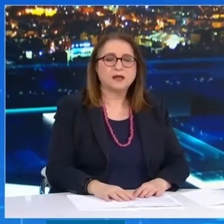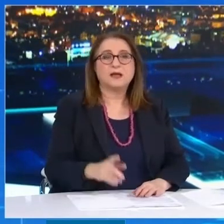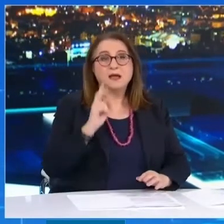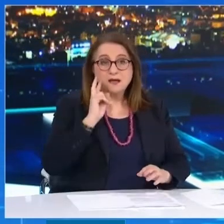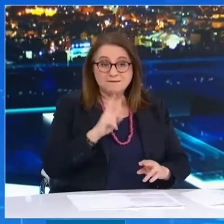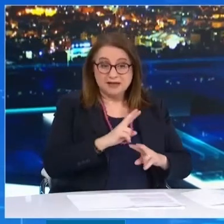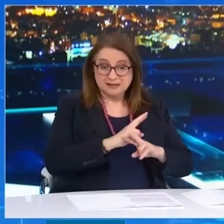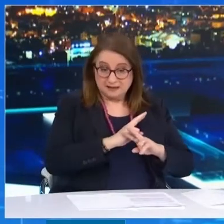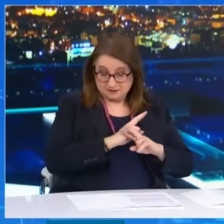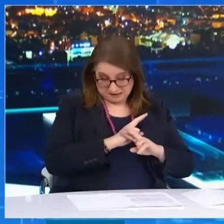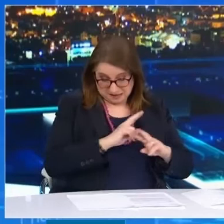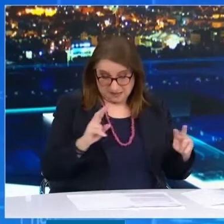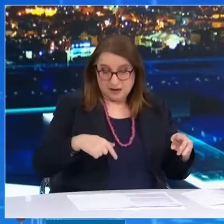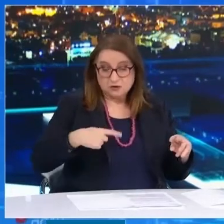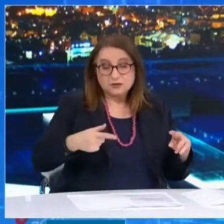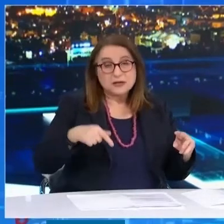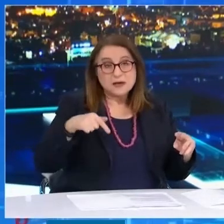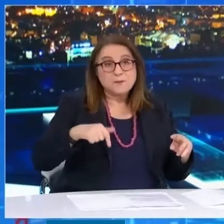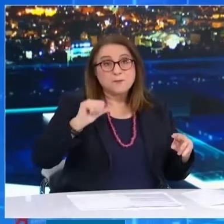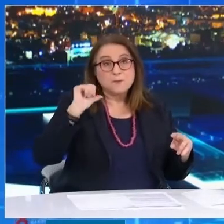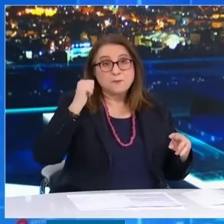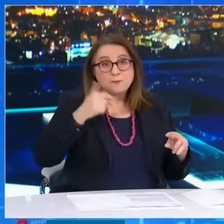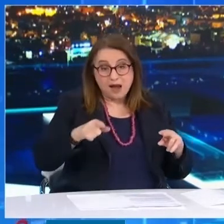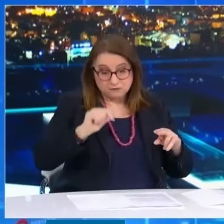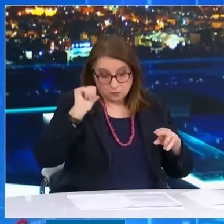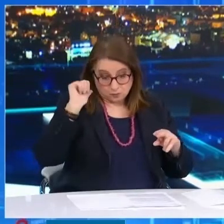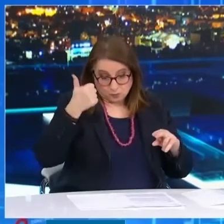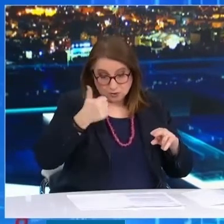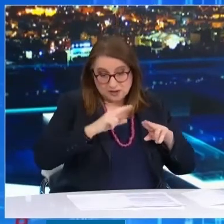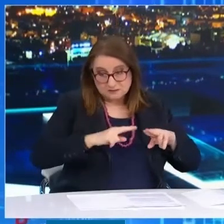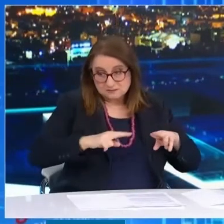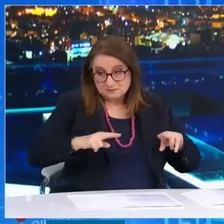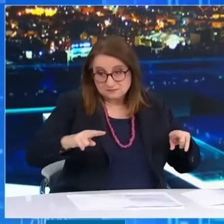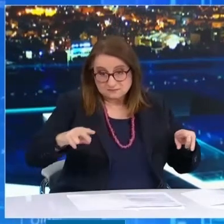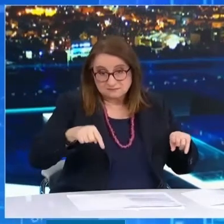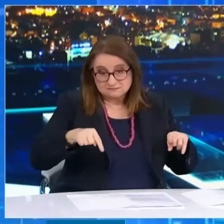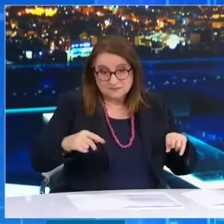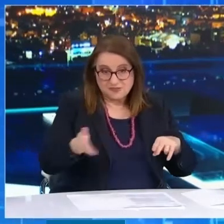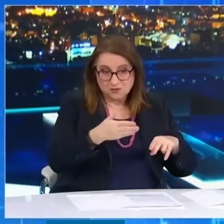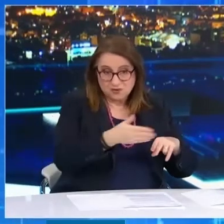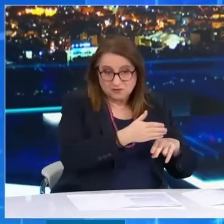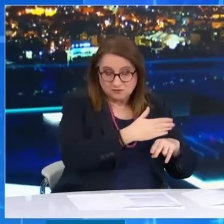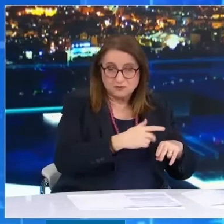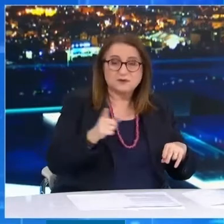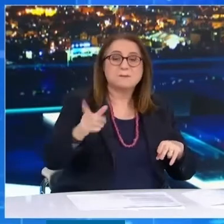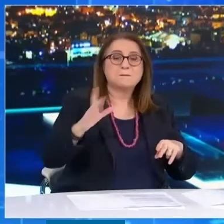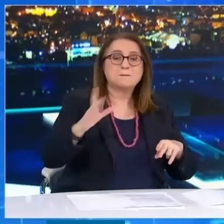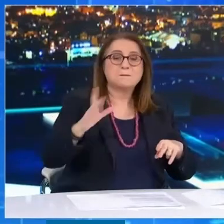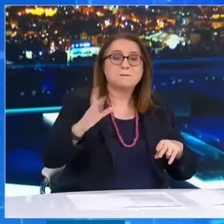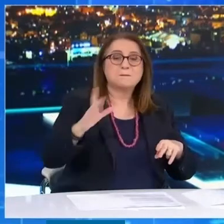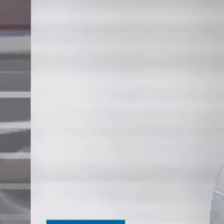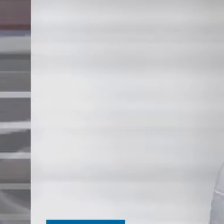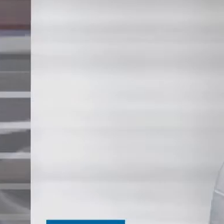των νέων εισαγωγών θα προηγηθεί της αποκλιμάκωσης των μονάδων συντατικής θεραπείας, που θα ακολουθήσει τουλάχιστον 2-3 εβδομάδες αργότερα.